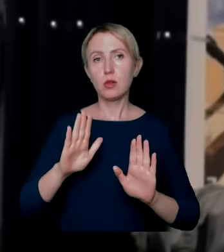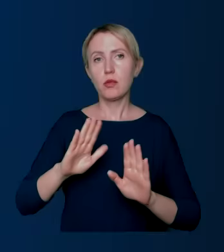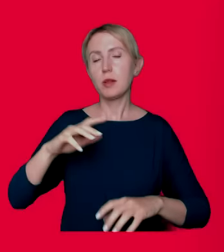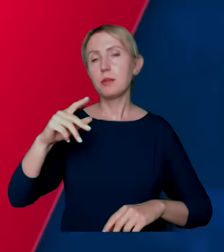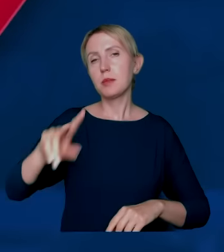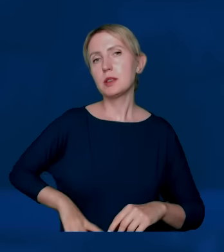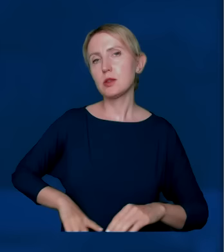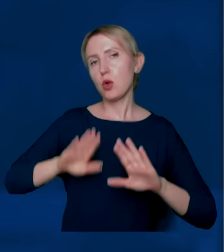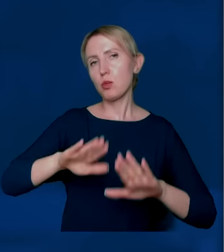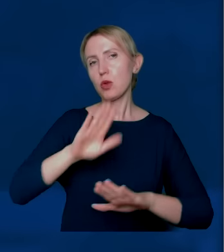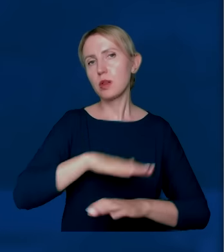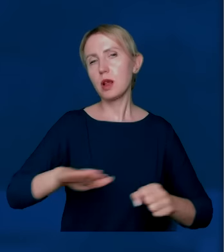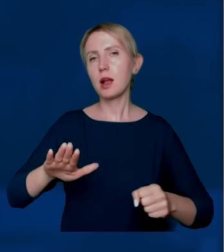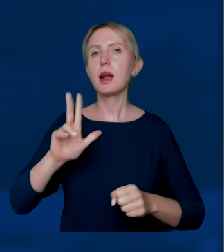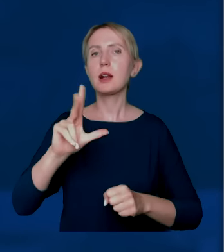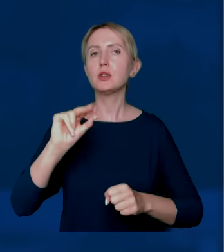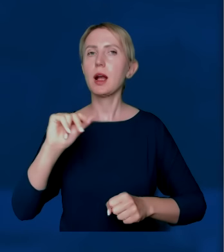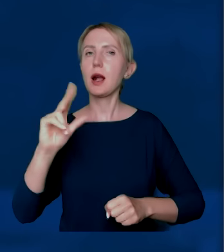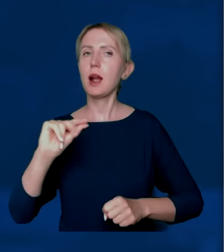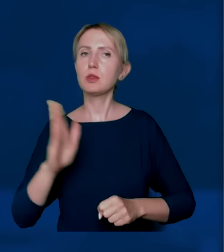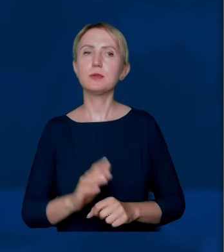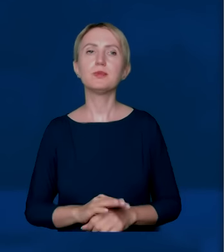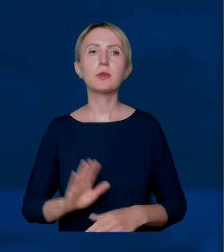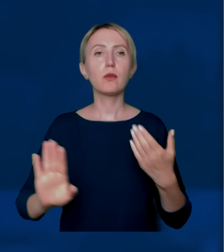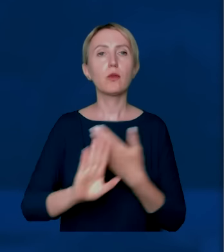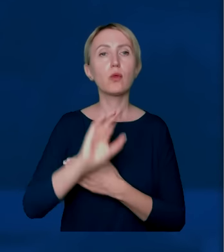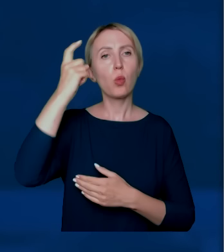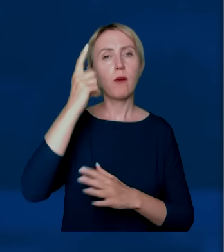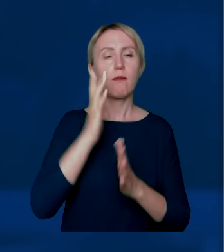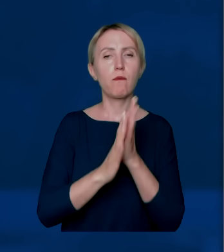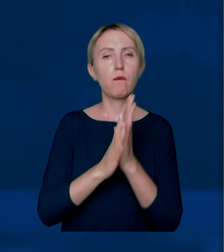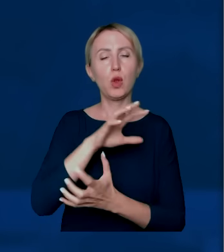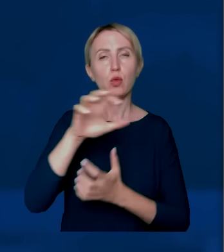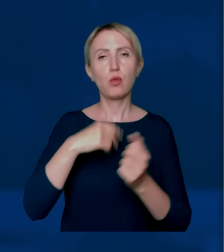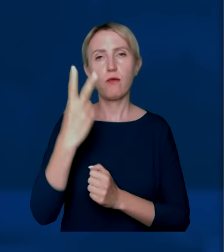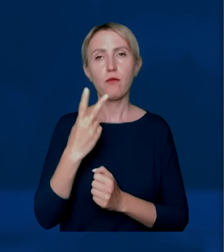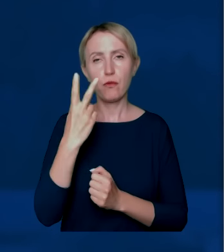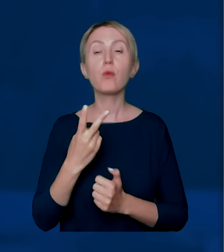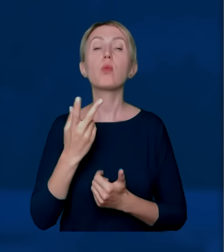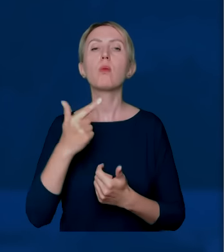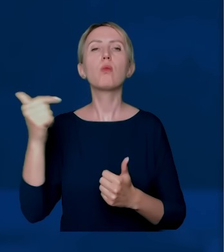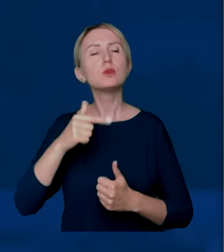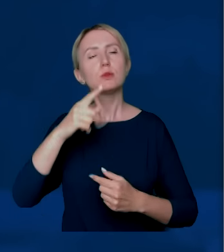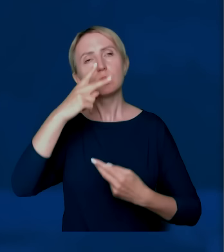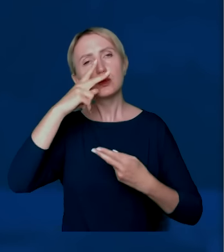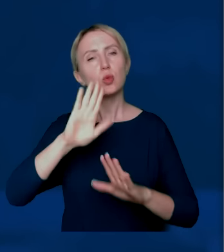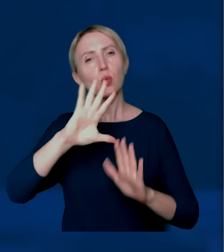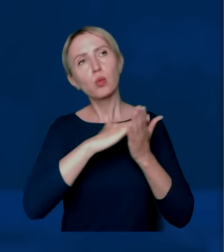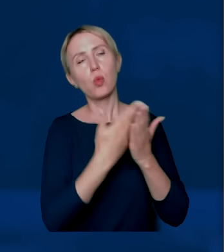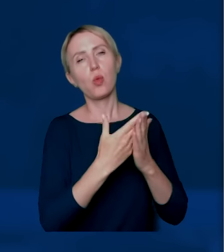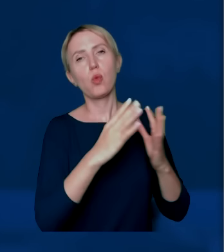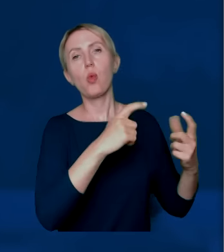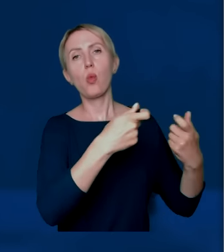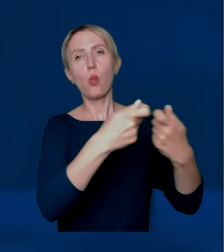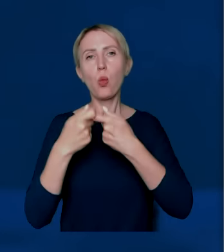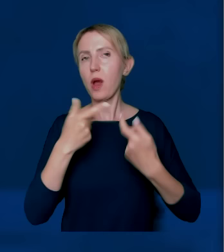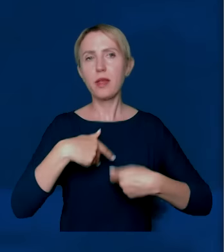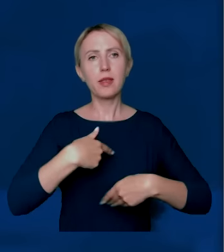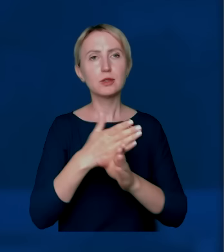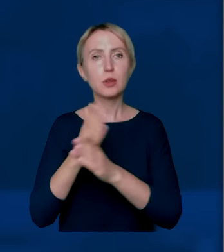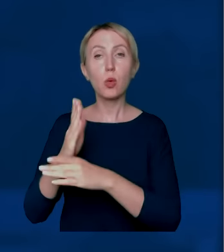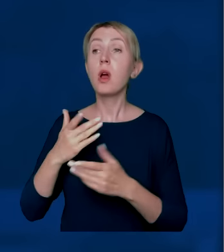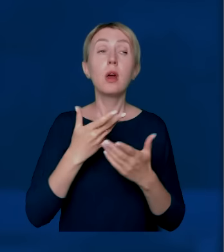Władysław Kosiniak-Kamysz. Wystawa główna Muzeum II wojny światowej w Gdańsku musi być przykładem tego, co nas łączy, nie dzieli. Usuwanie z niej tych,